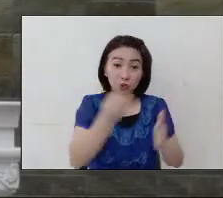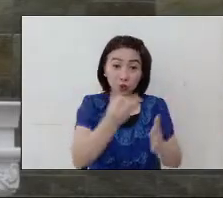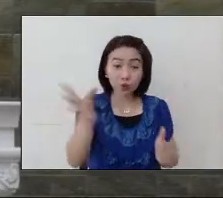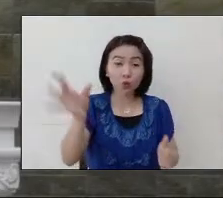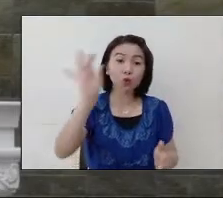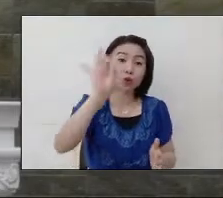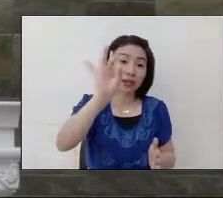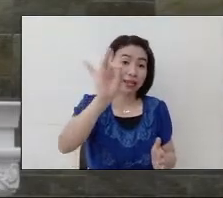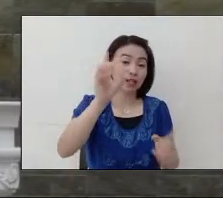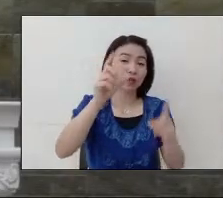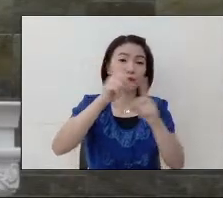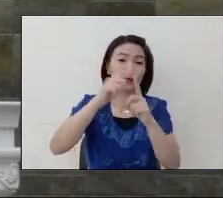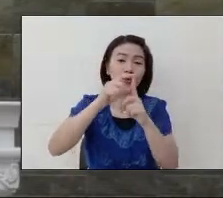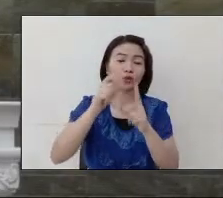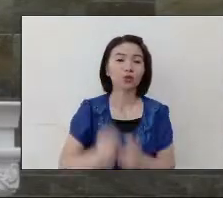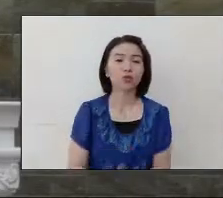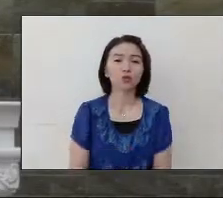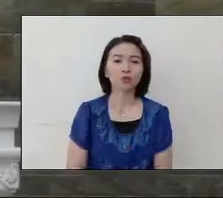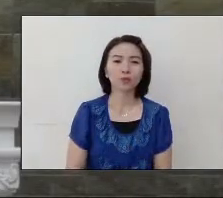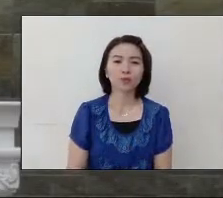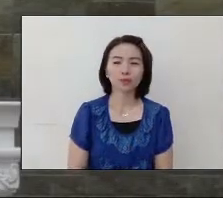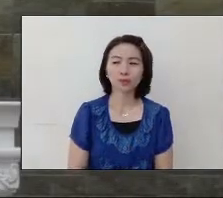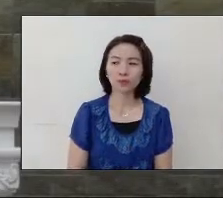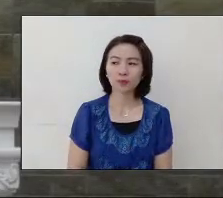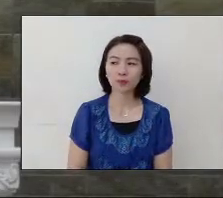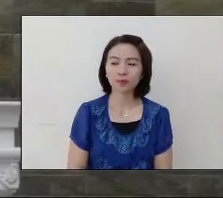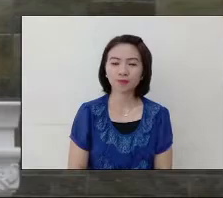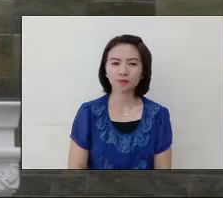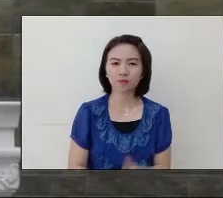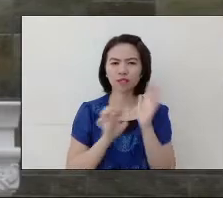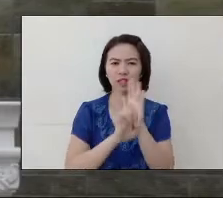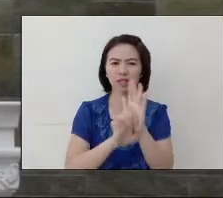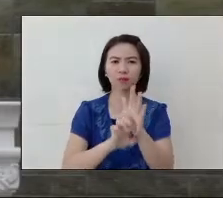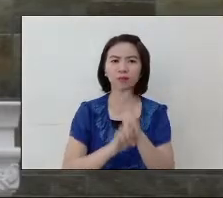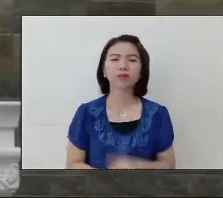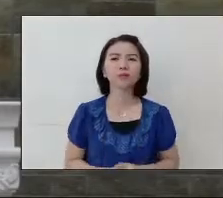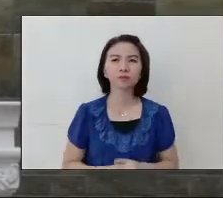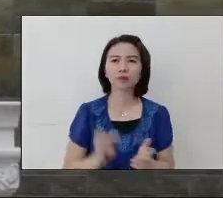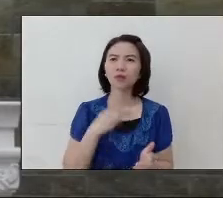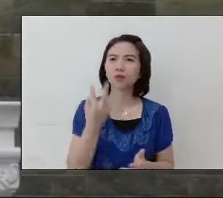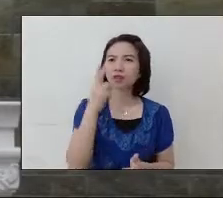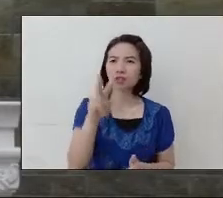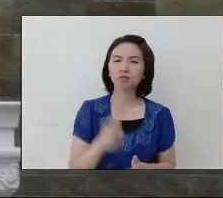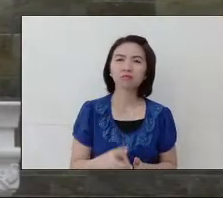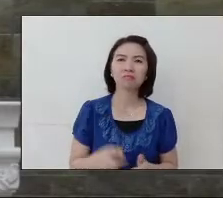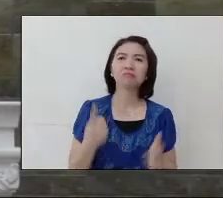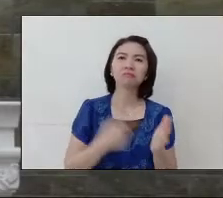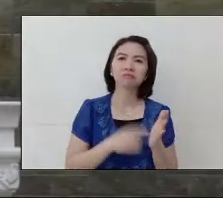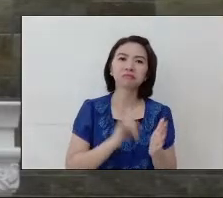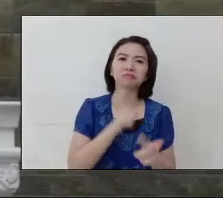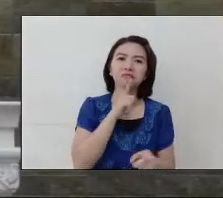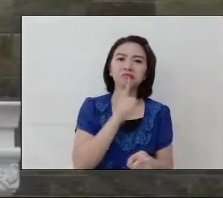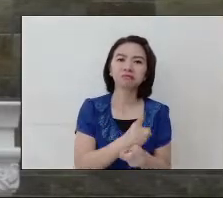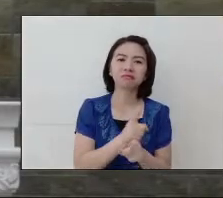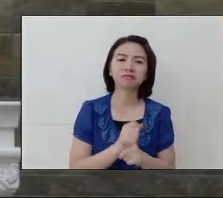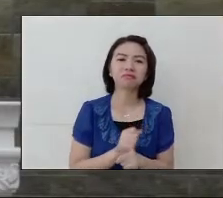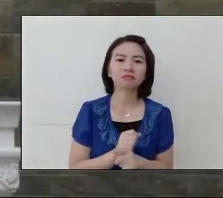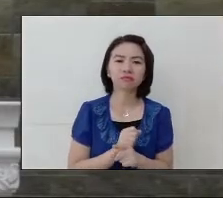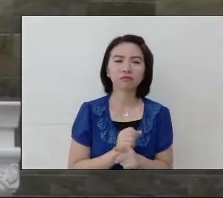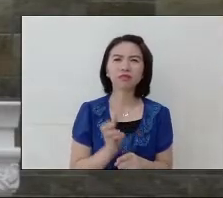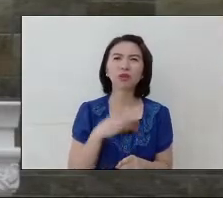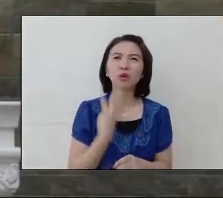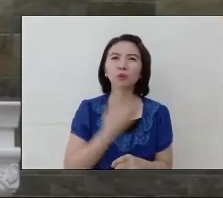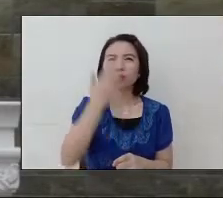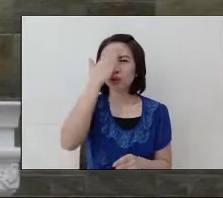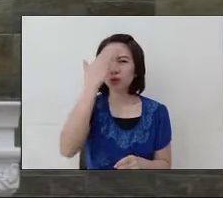Okay? For example, nakita po natin, this is true. Alright? Alam nating merong hindi